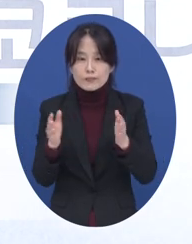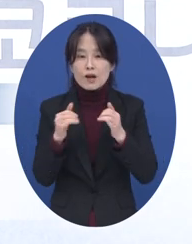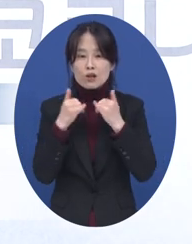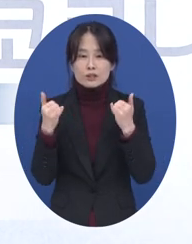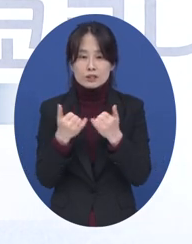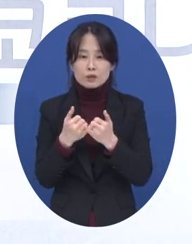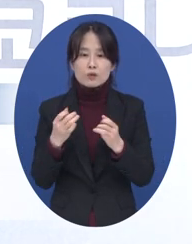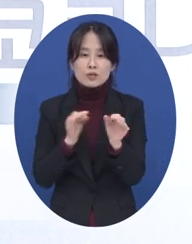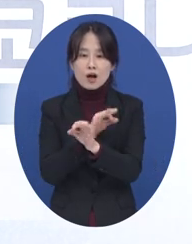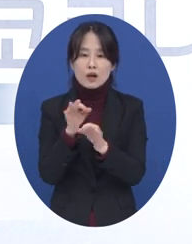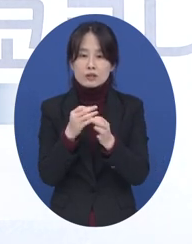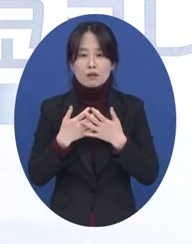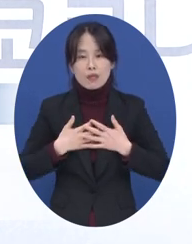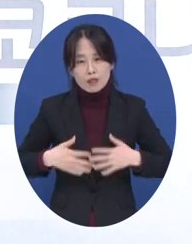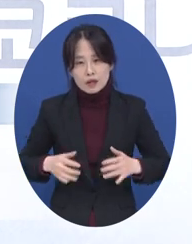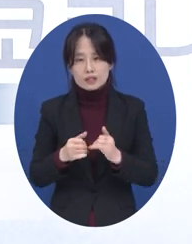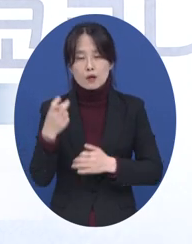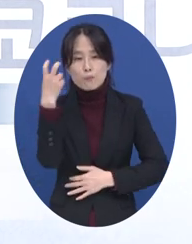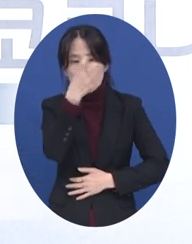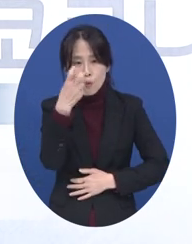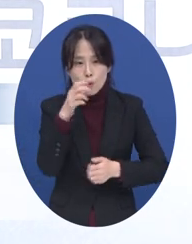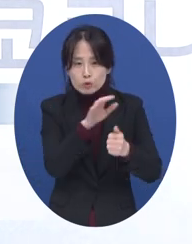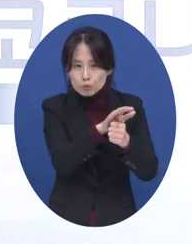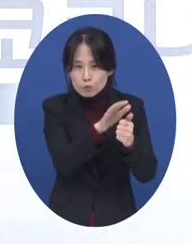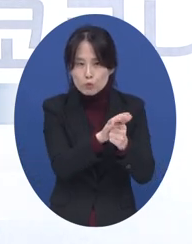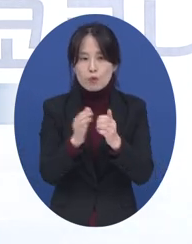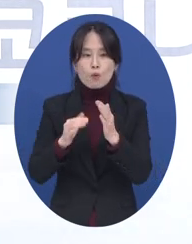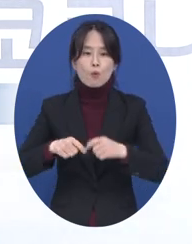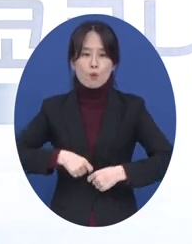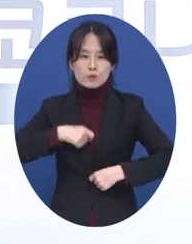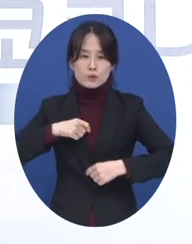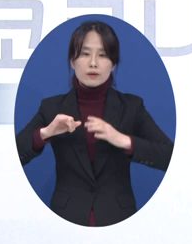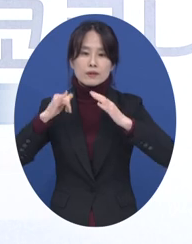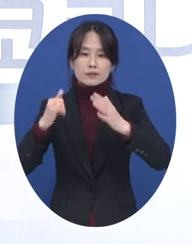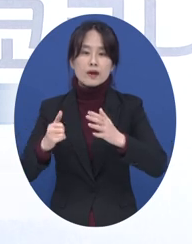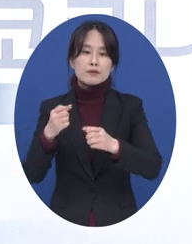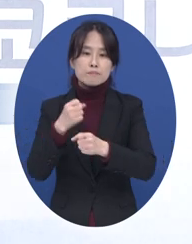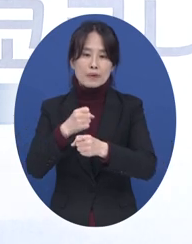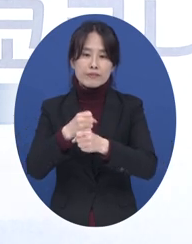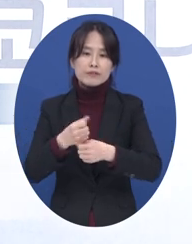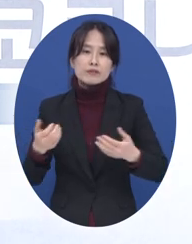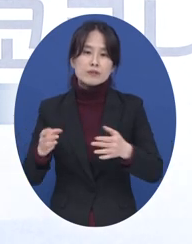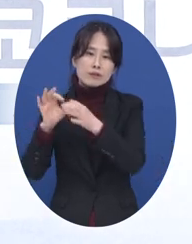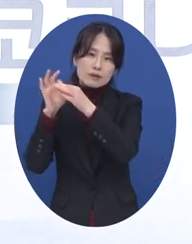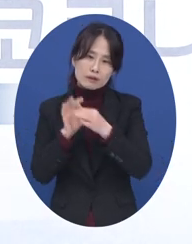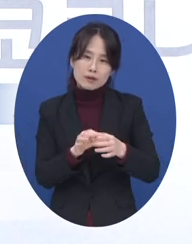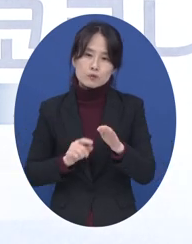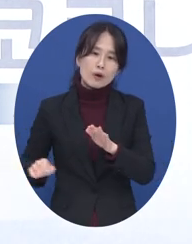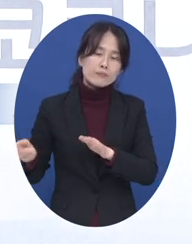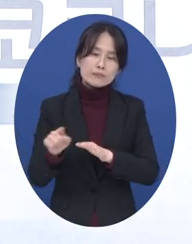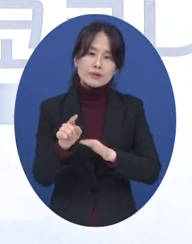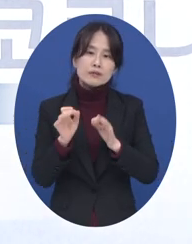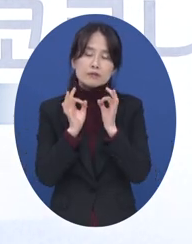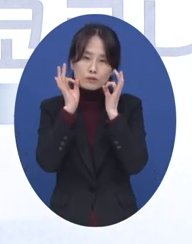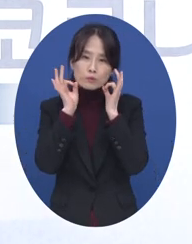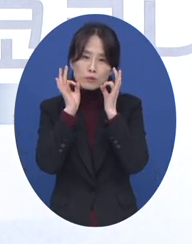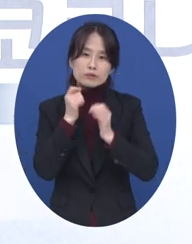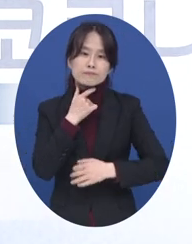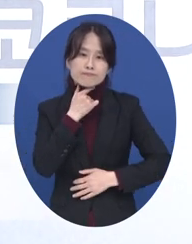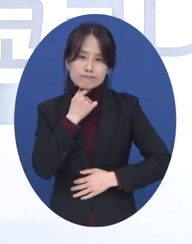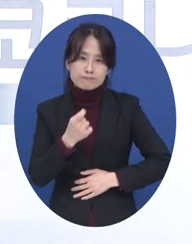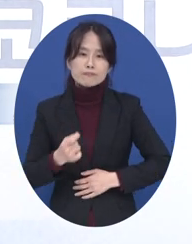실시하여 사회적 경제적 약자를 보호하고 공정한 세상 안 세상을 만드는 일에 계속